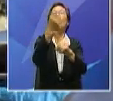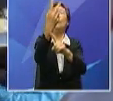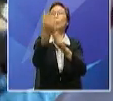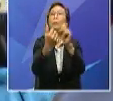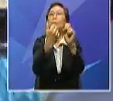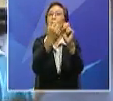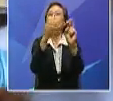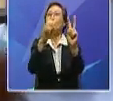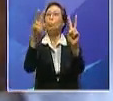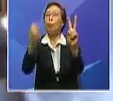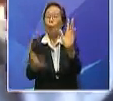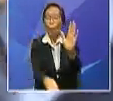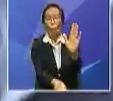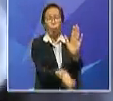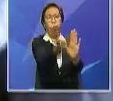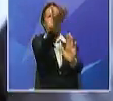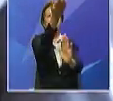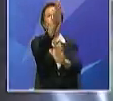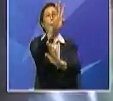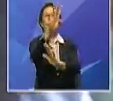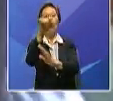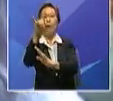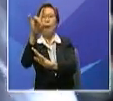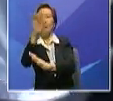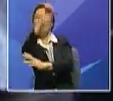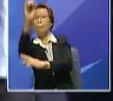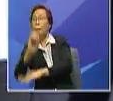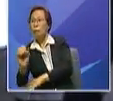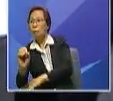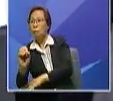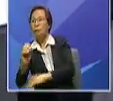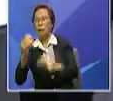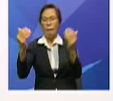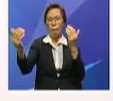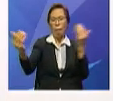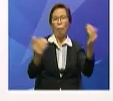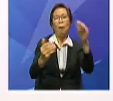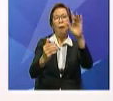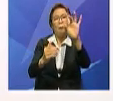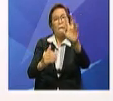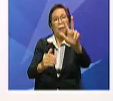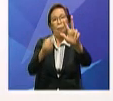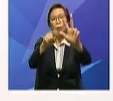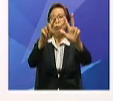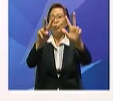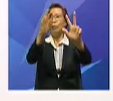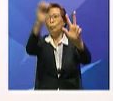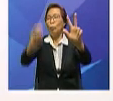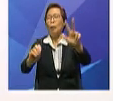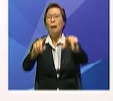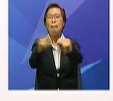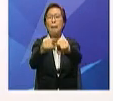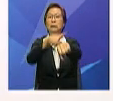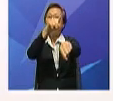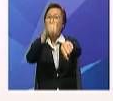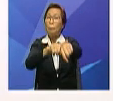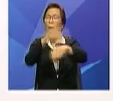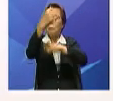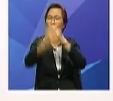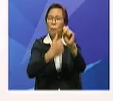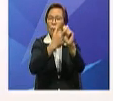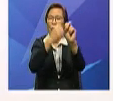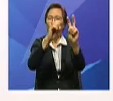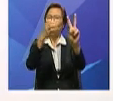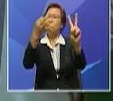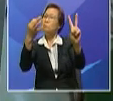20 telah meningkat kepada 40800 berbanding 3 Pro 200 pada suku yang sama bagi